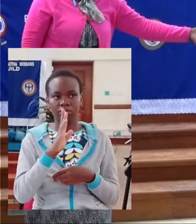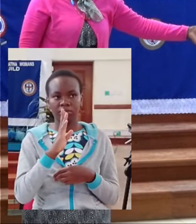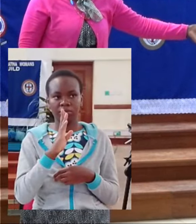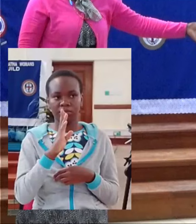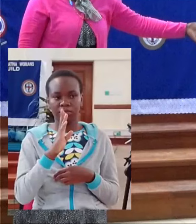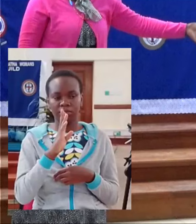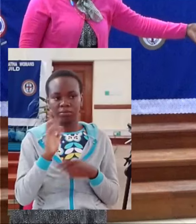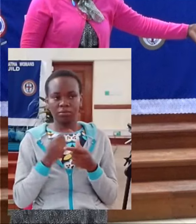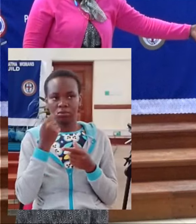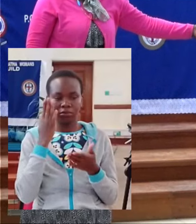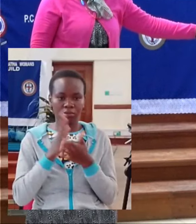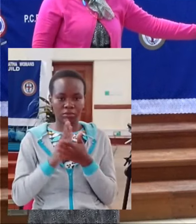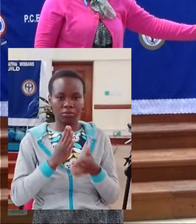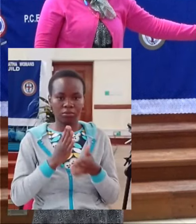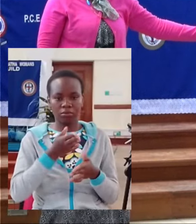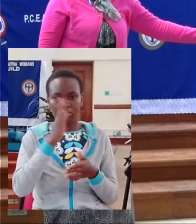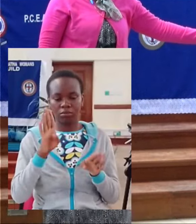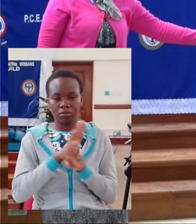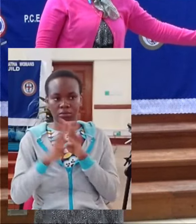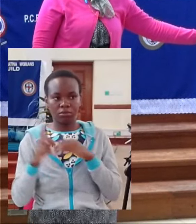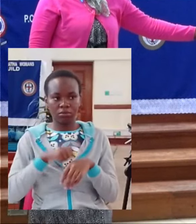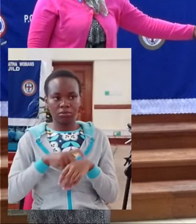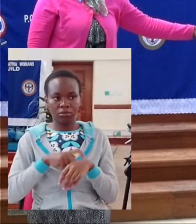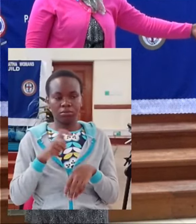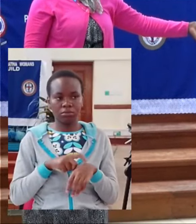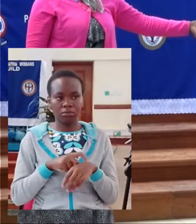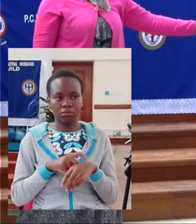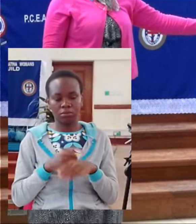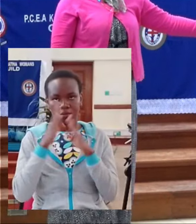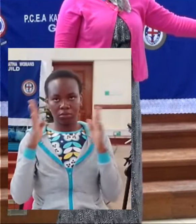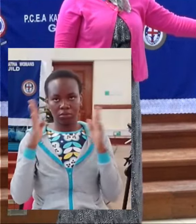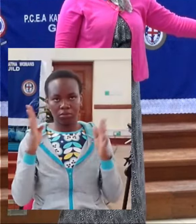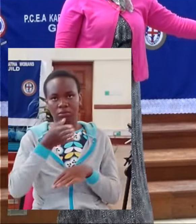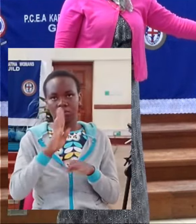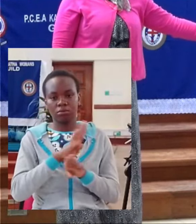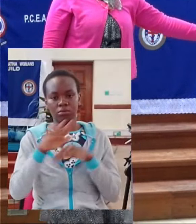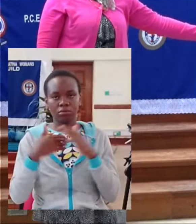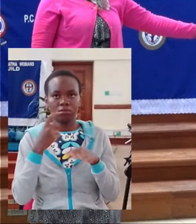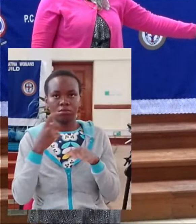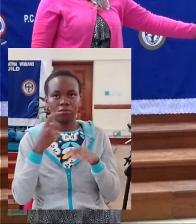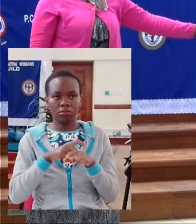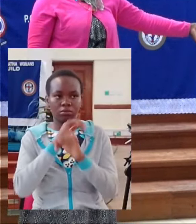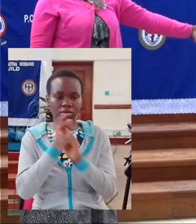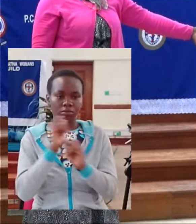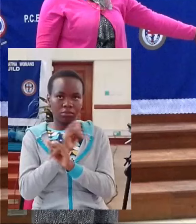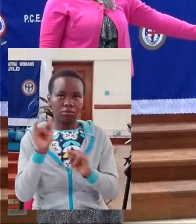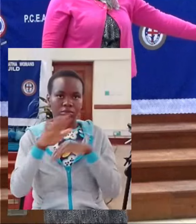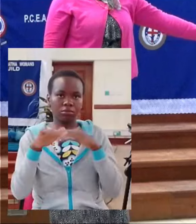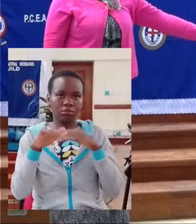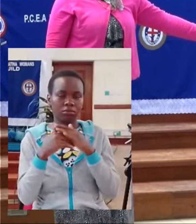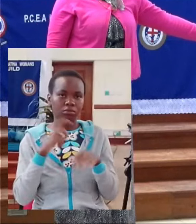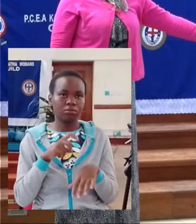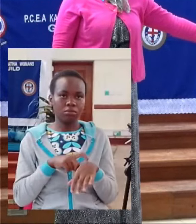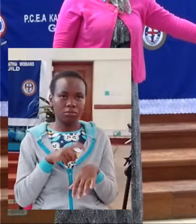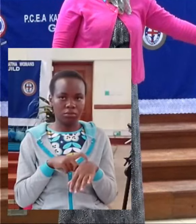baba tukiuga we Ngai mahindaine mari mothe we Ngai munene we Ngai mutheru we Ngai mwihoke ku Jehova Ngai